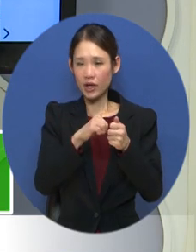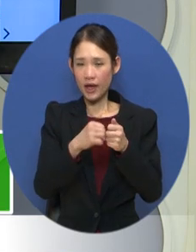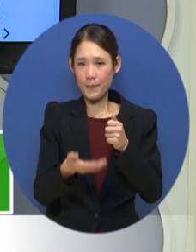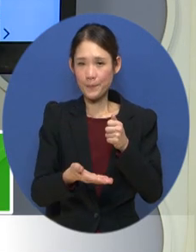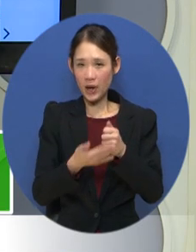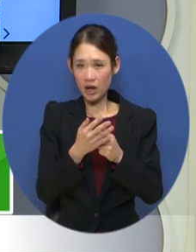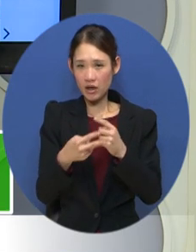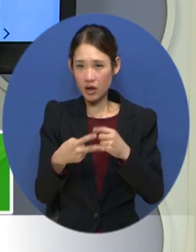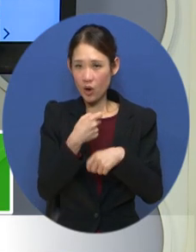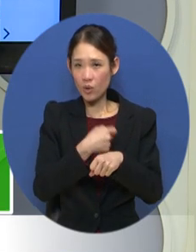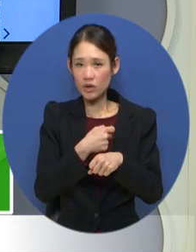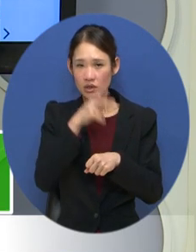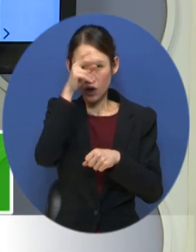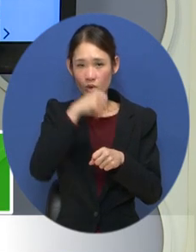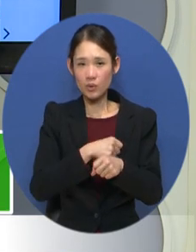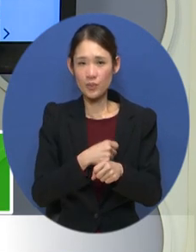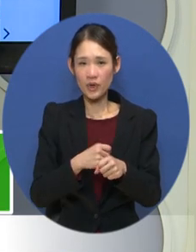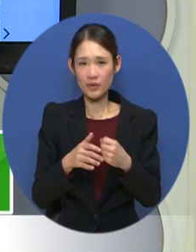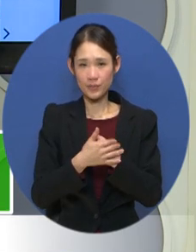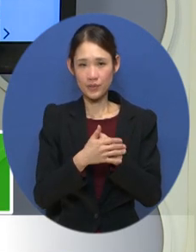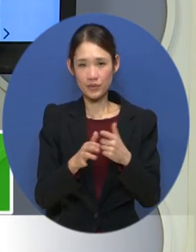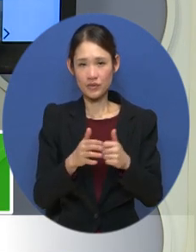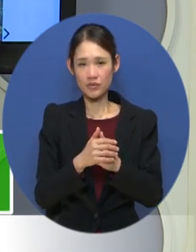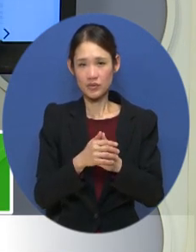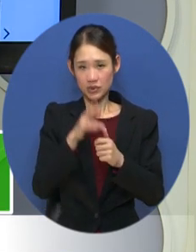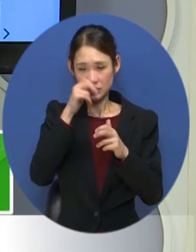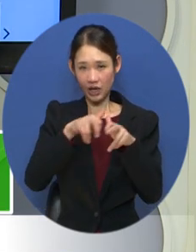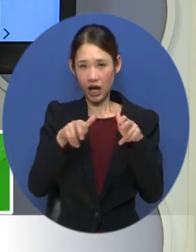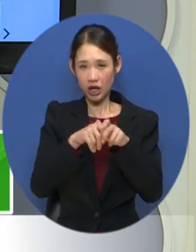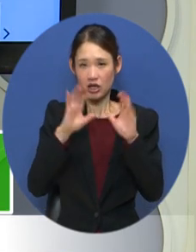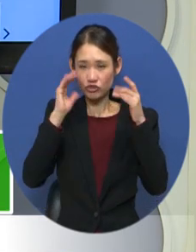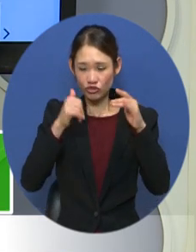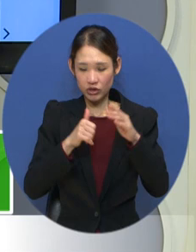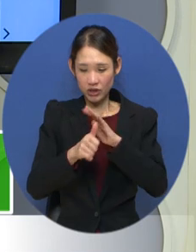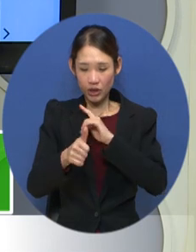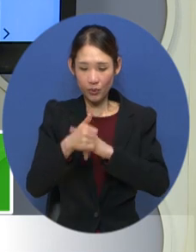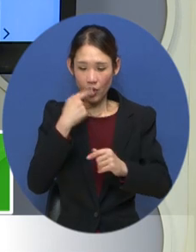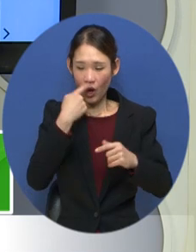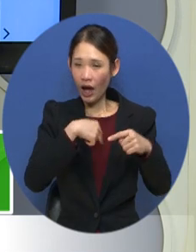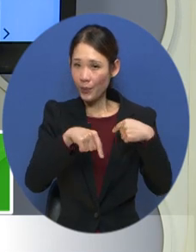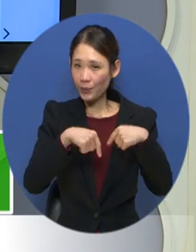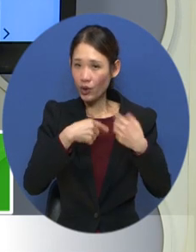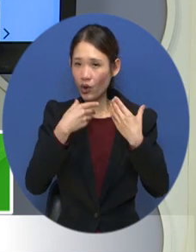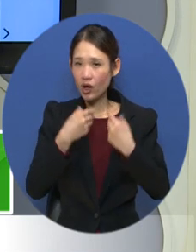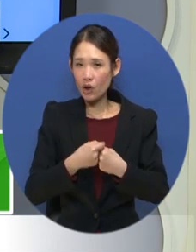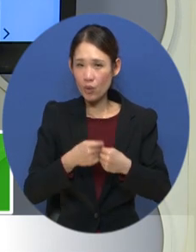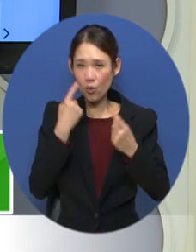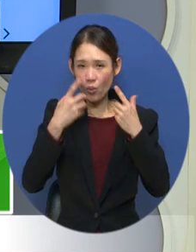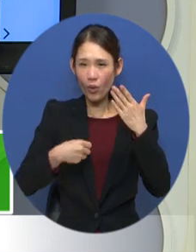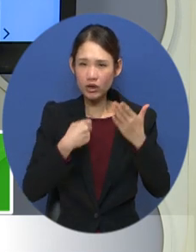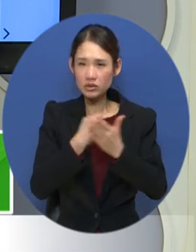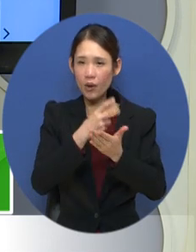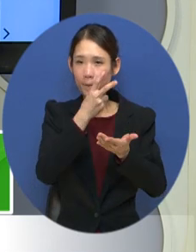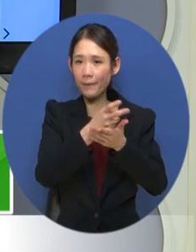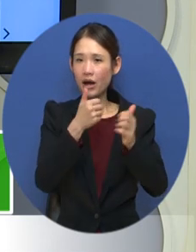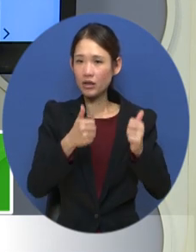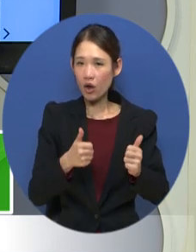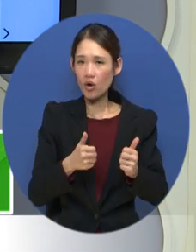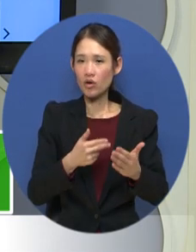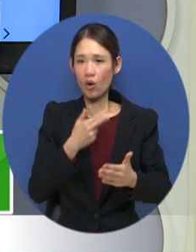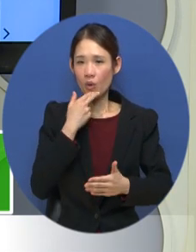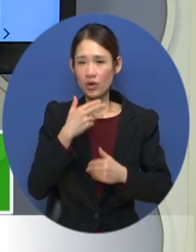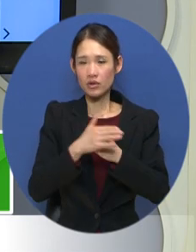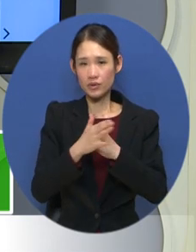경찰이 기소 의견으로 검찰에 송치 1 장애인 국가대표 감독의 경우 확정 판결이 나오기 전이라 는 등의 이유로